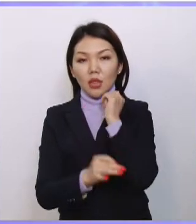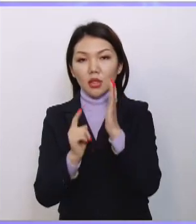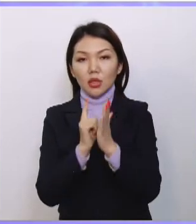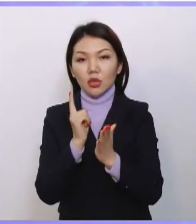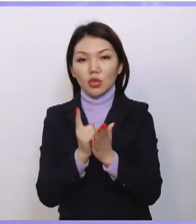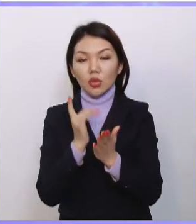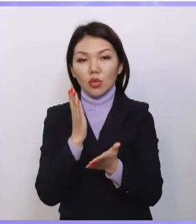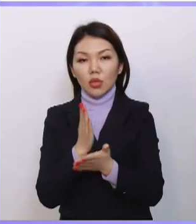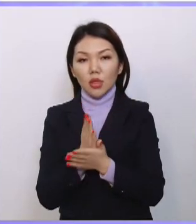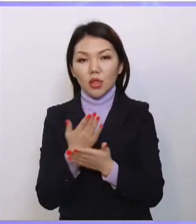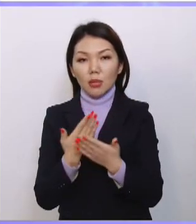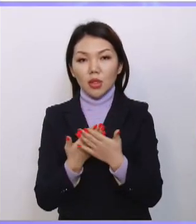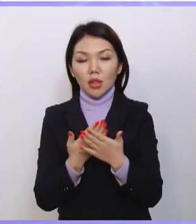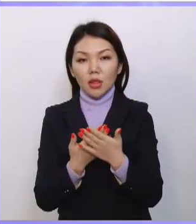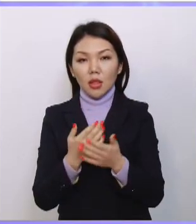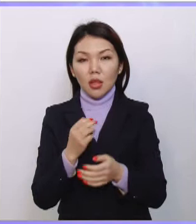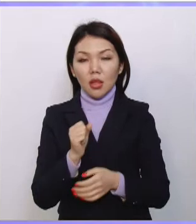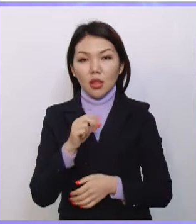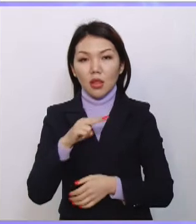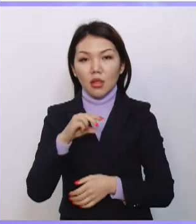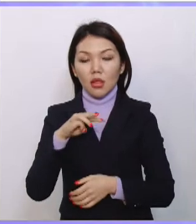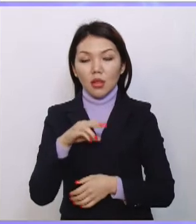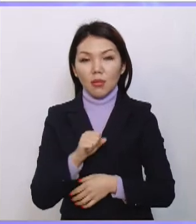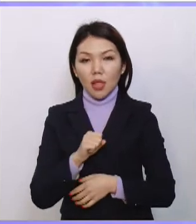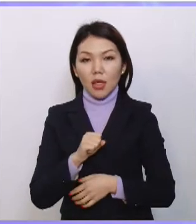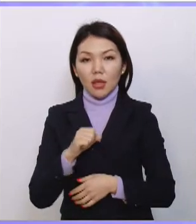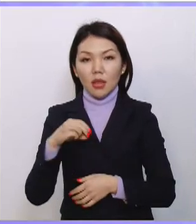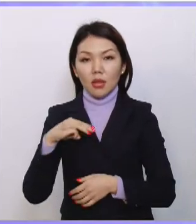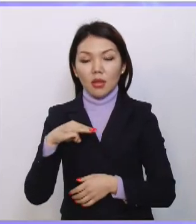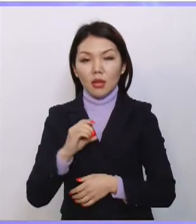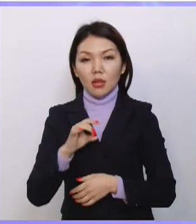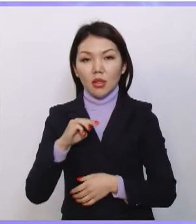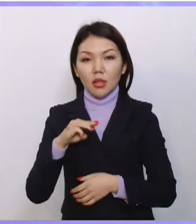Мисалы, алма тартып бересизби?